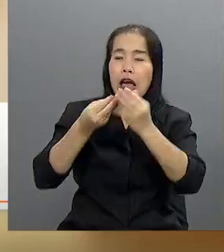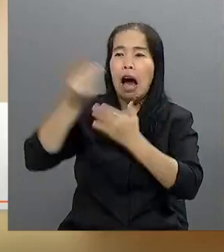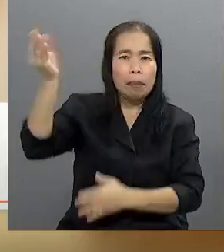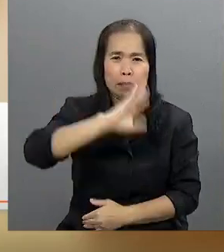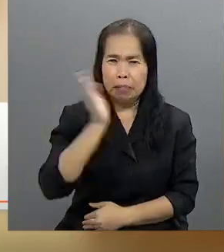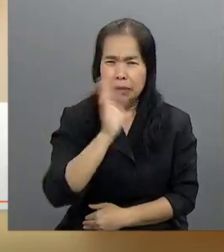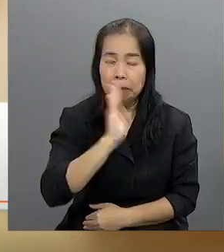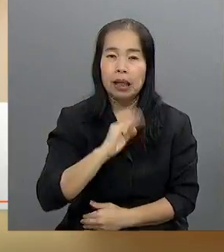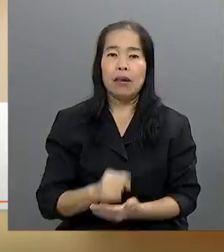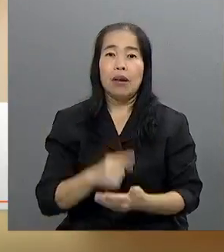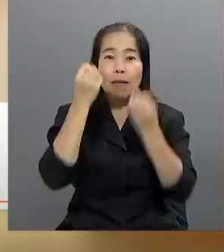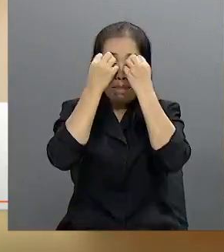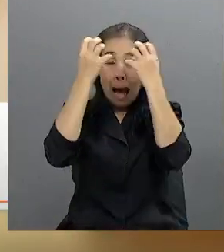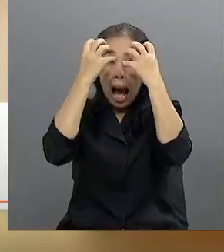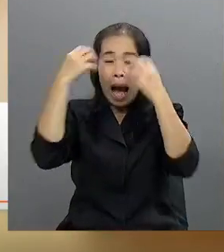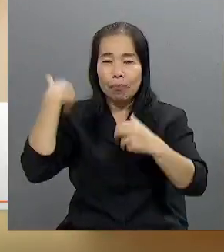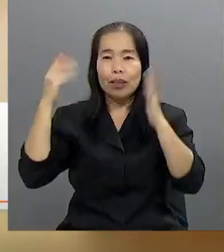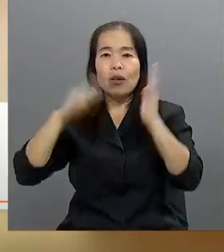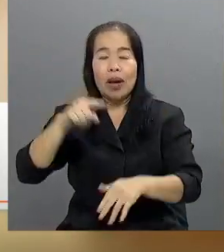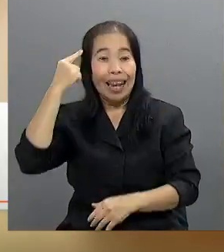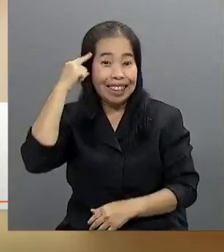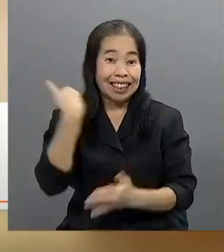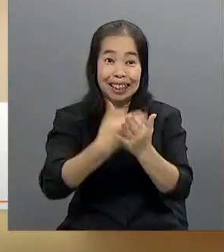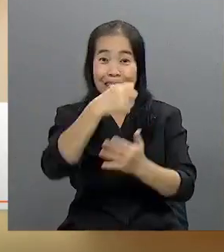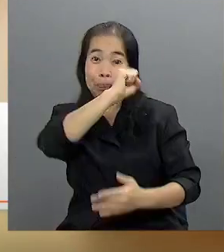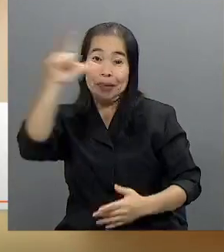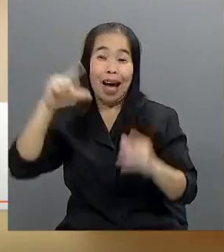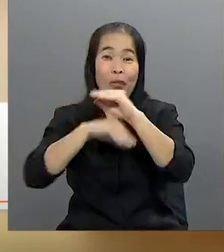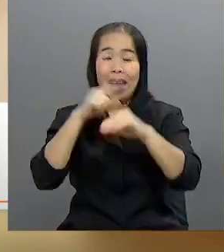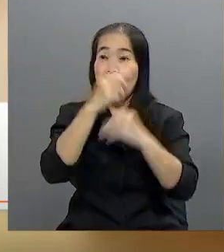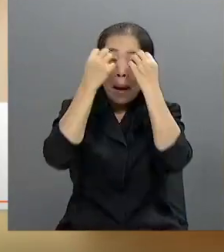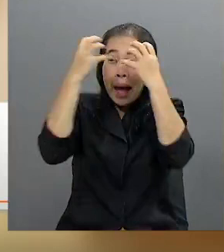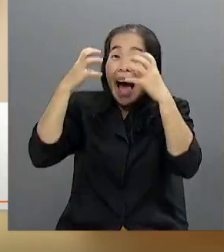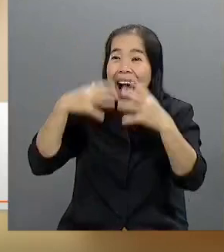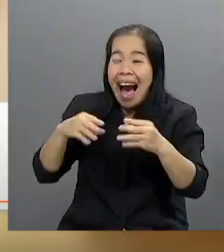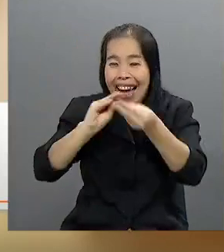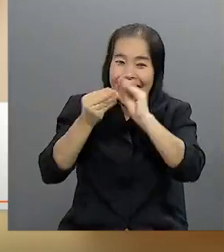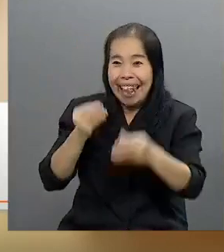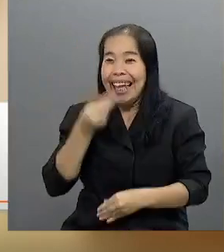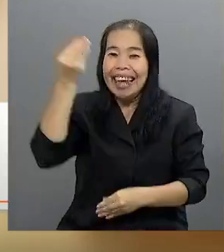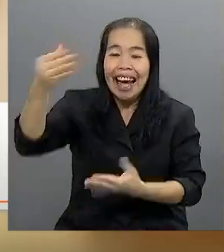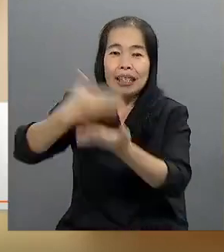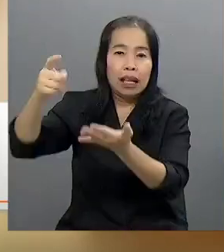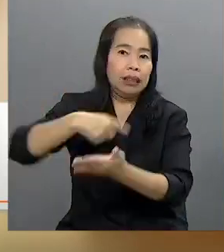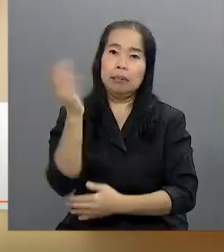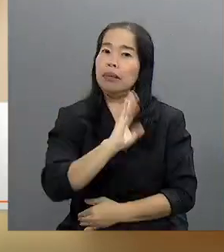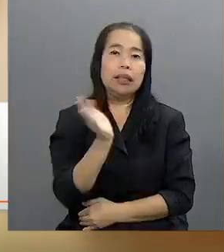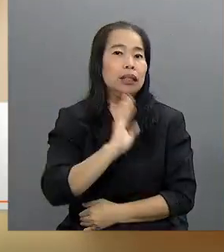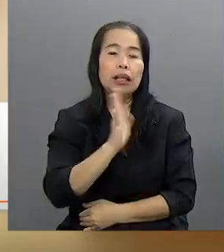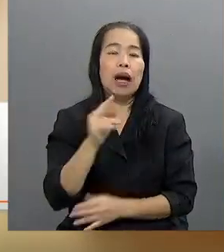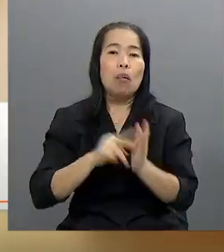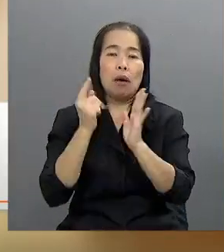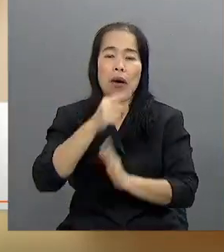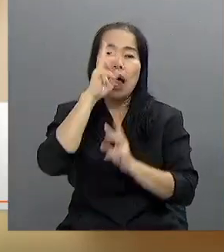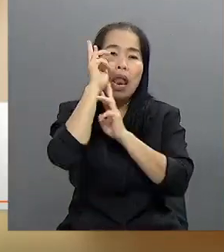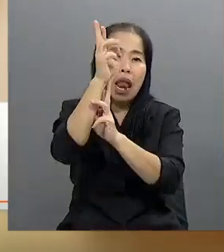าวหน่อยสินะเพื่อทดลองในโครงการอินทนนท์ทำให้ประชาชนเกิดความเข้าใจผิดและให้ข้อมูลไปด้วยความไม่รู้แน่นอนครับก็ตก